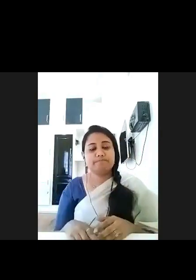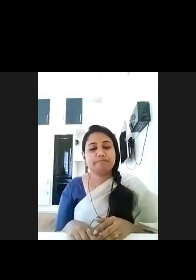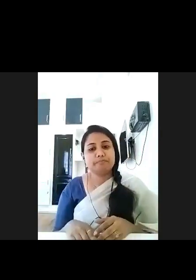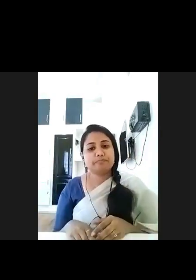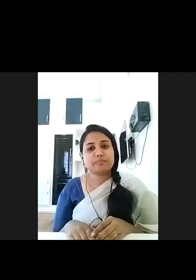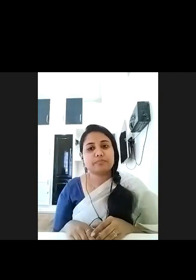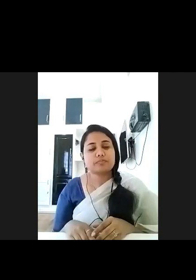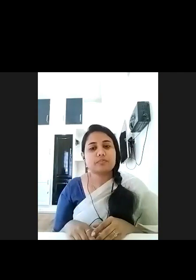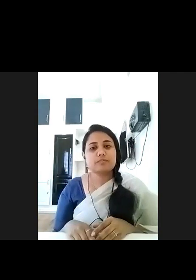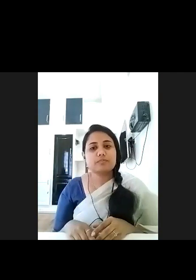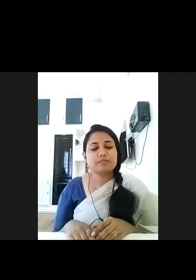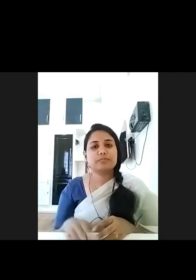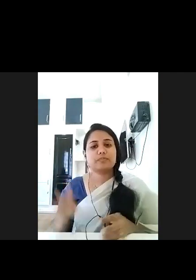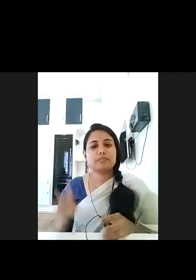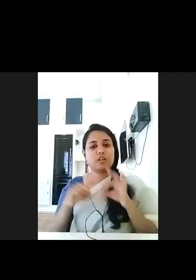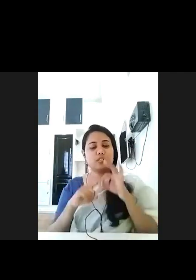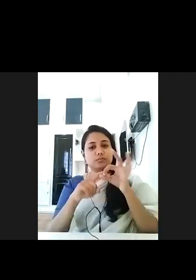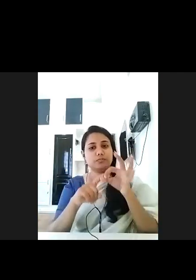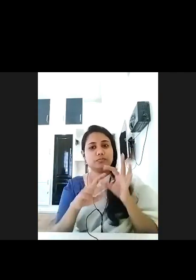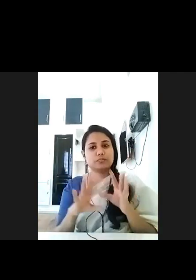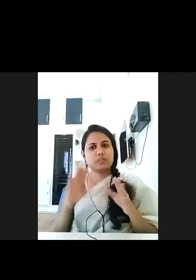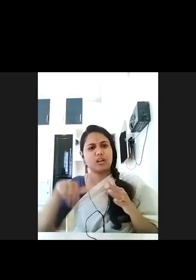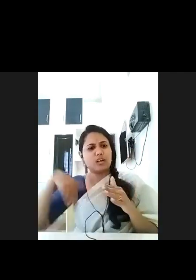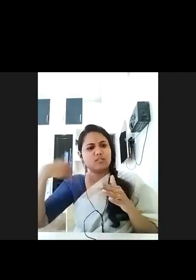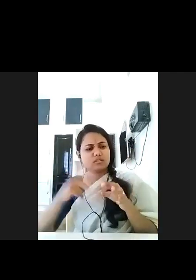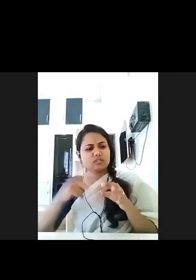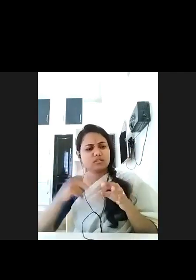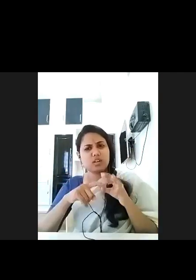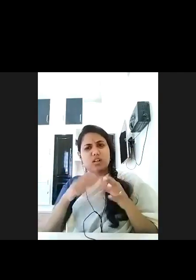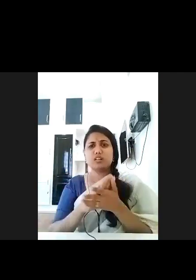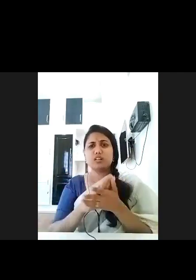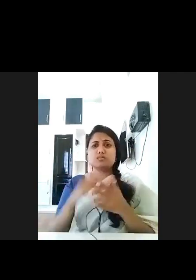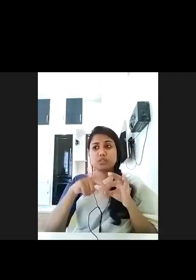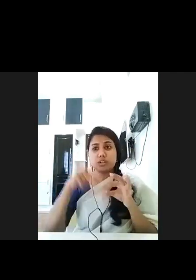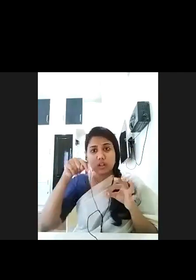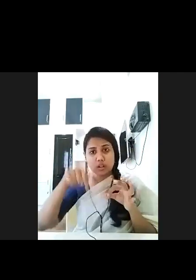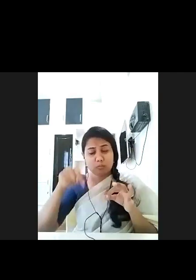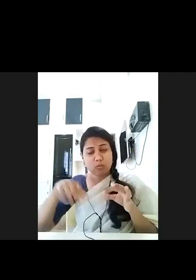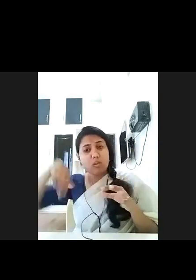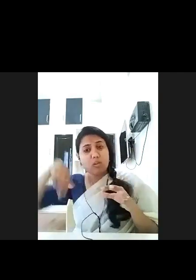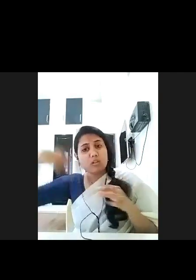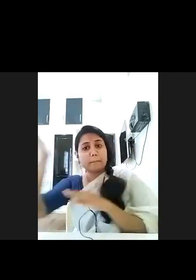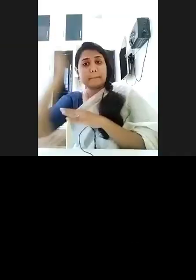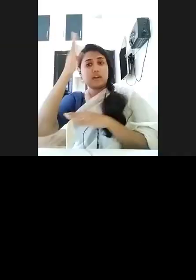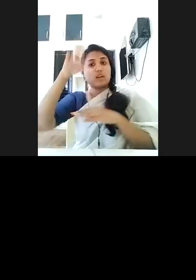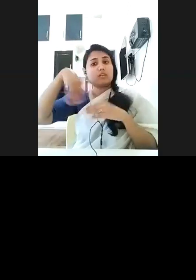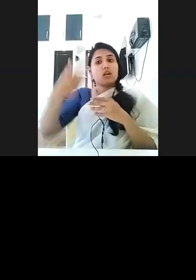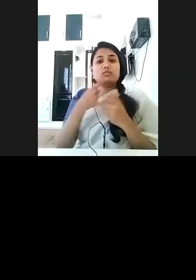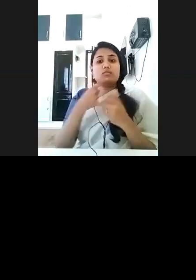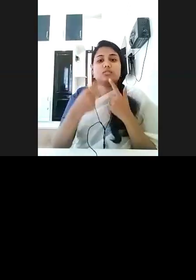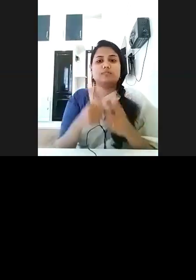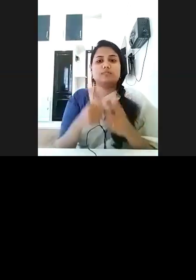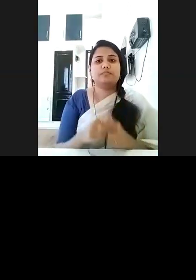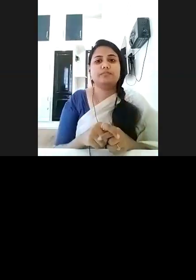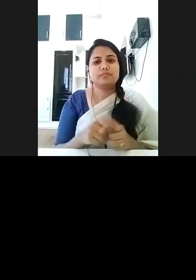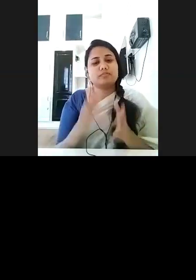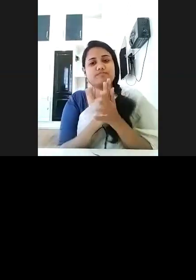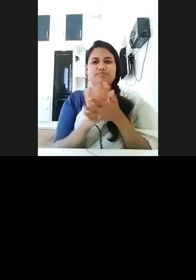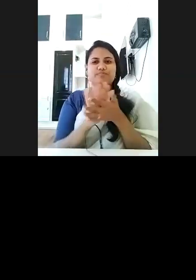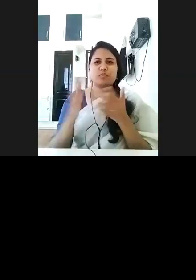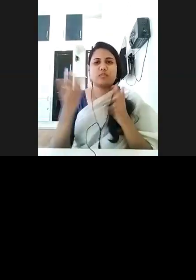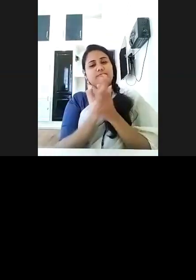ഹലോ മാഡം, ക്വസ്റ്റ്യൻ ഇപ്പൊ എടുക്കണോ അതോ പ്രസന്റേഷൻ കഴിഞ്ഞിട്ട് മതിയോ? ഓൾമോസ്റ്റ് ഡൺ.